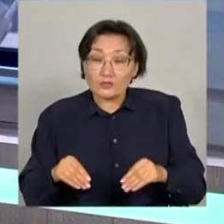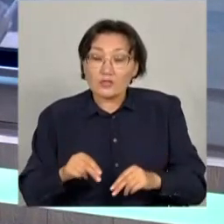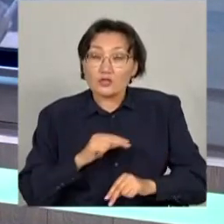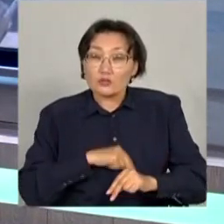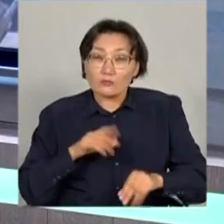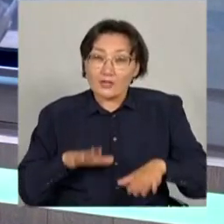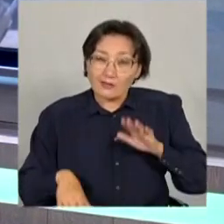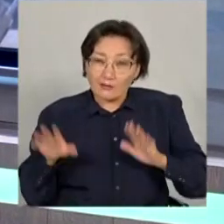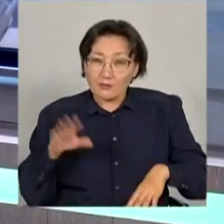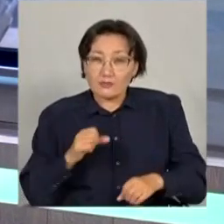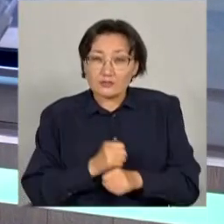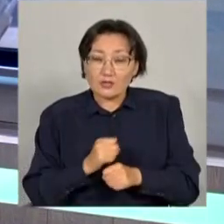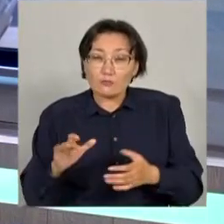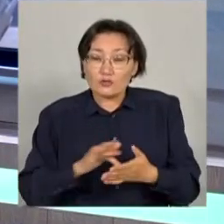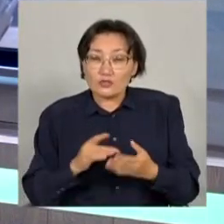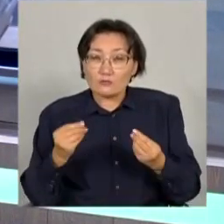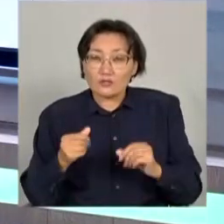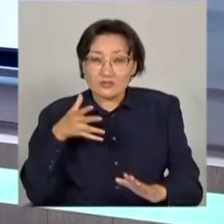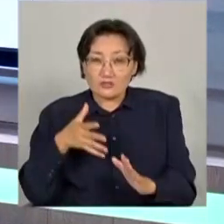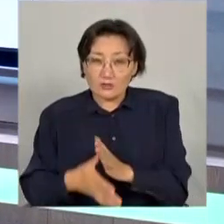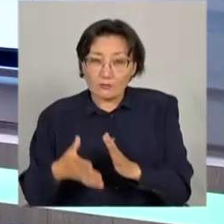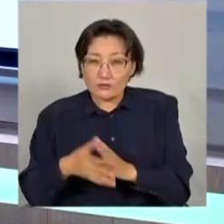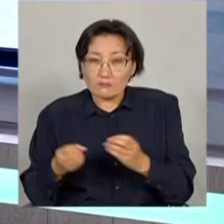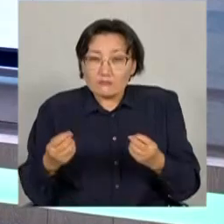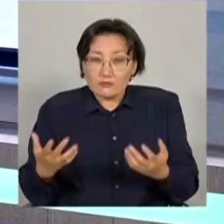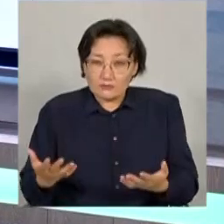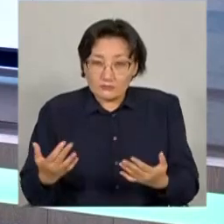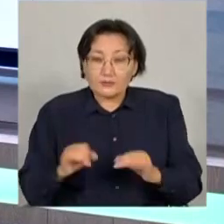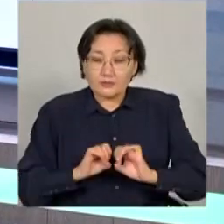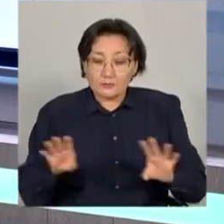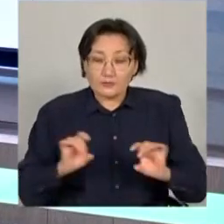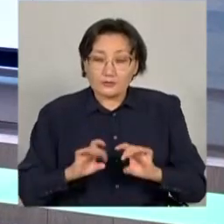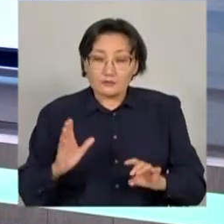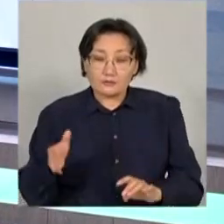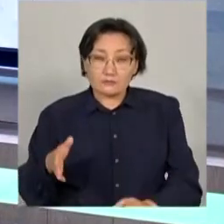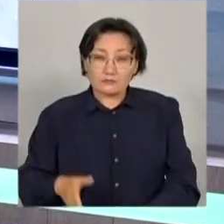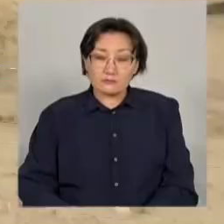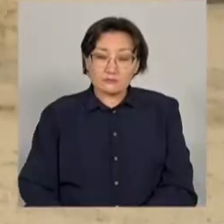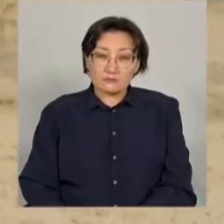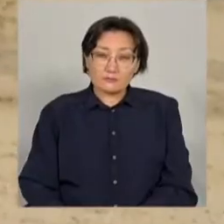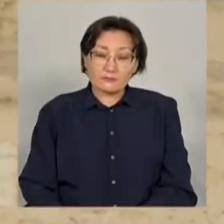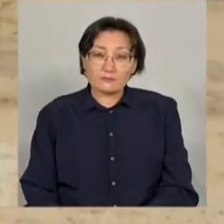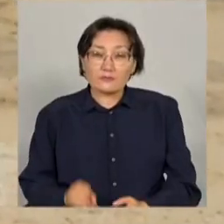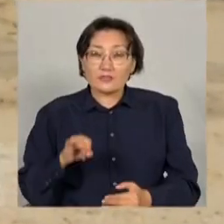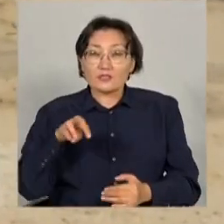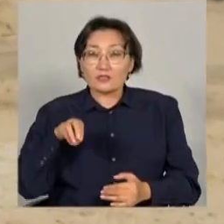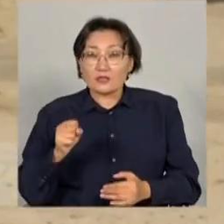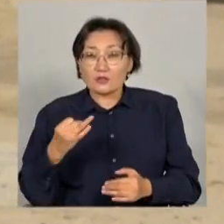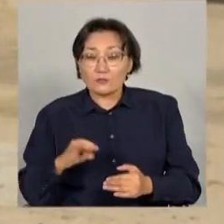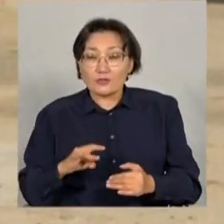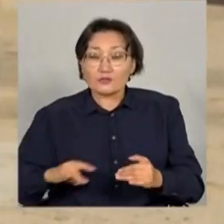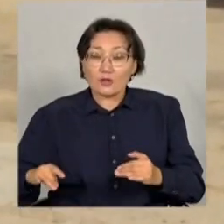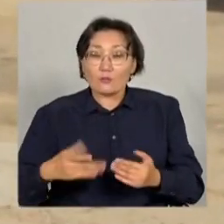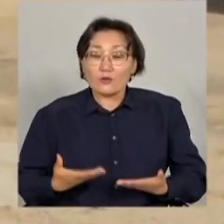шарып істелгендіктен бюджет қаржысы желге ұшты. Толығырақ тілші бейне материалында. Исатай ауылының тұрғыны